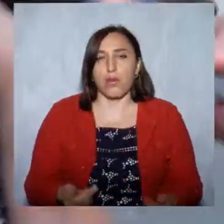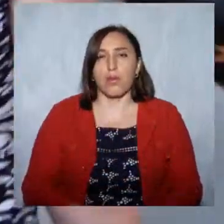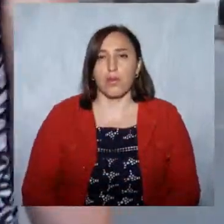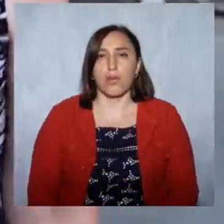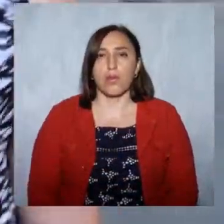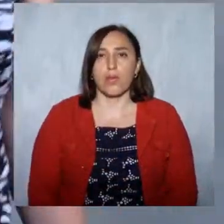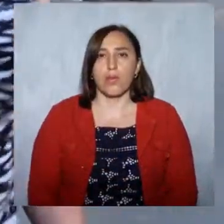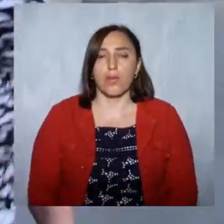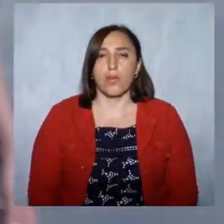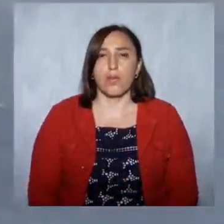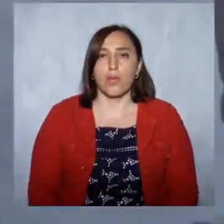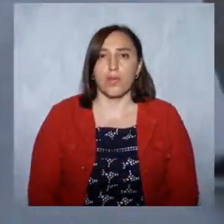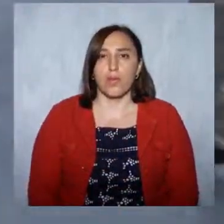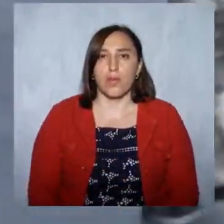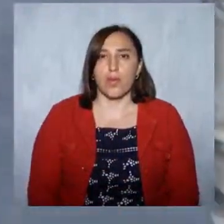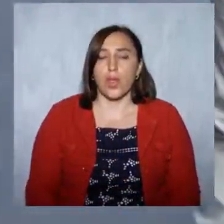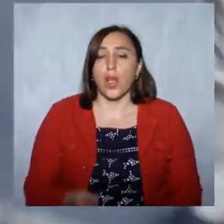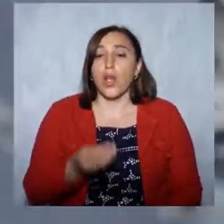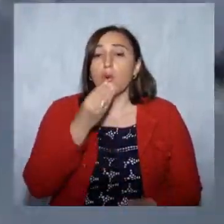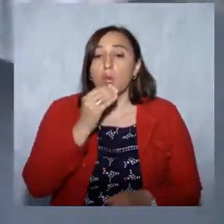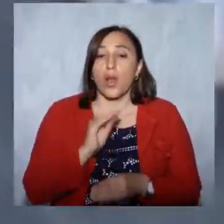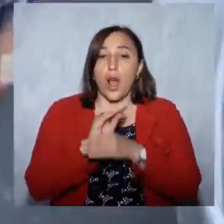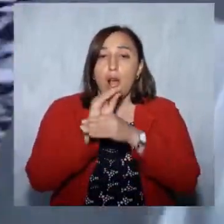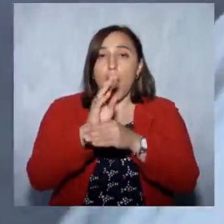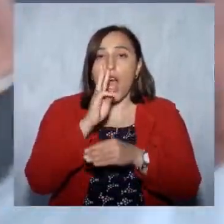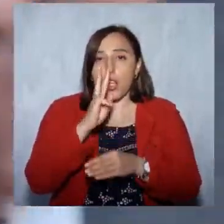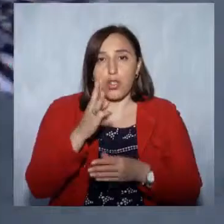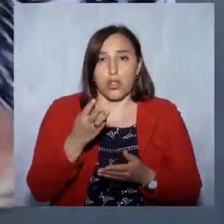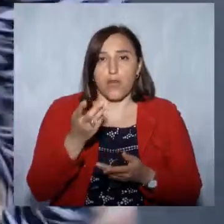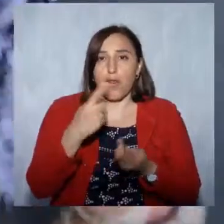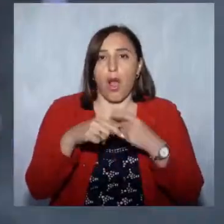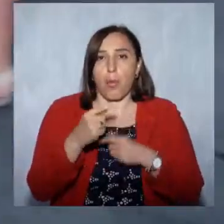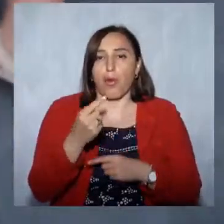անպայման։ Սննդամթերքը բարձանում է, աշխատավարձը ոչ։